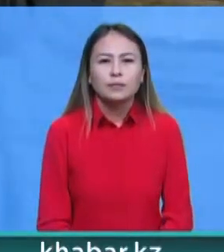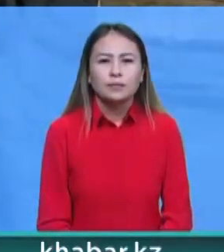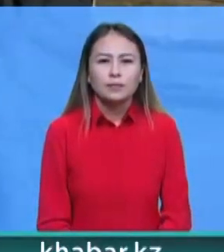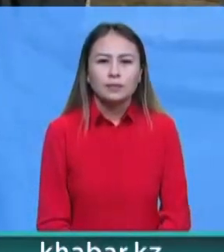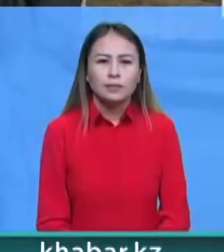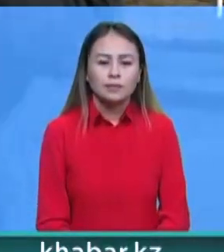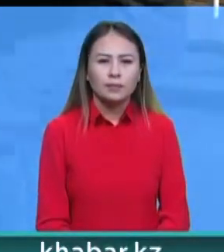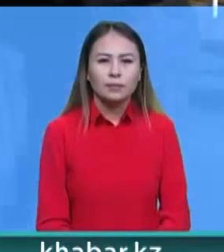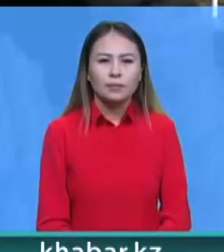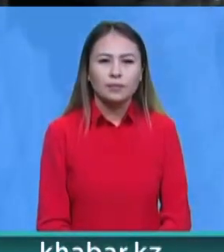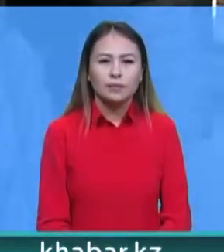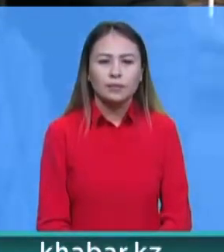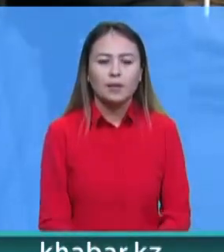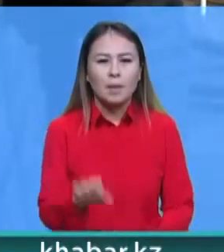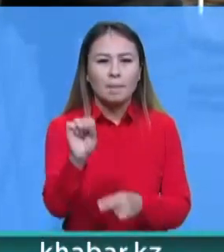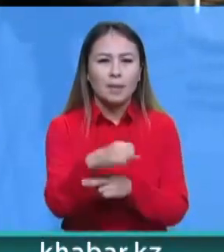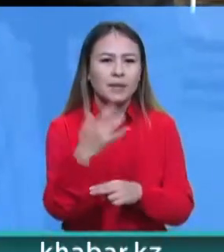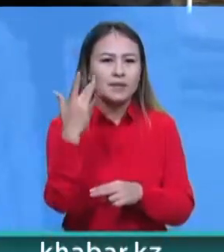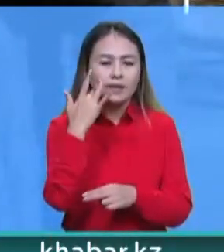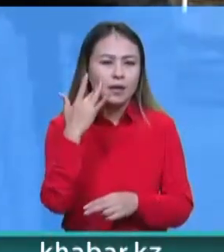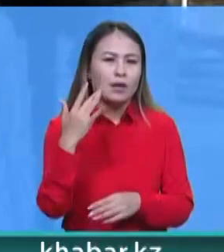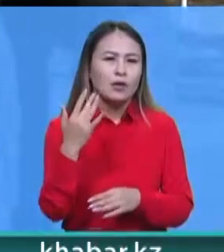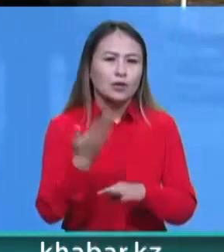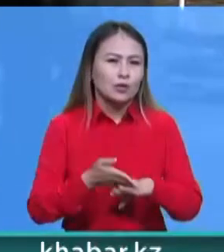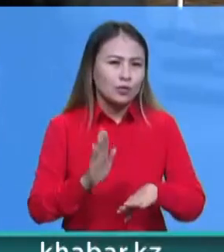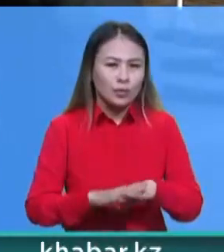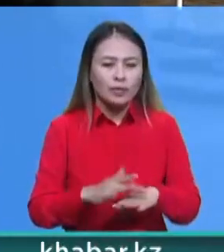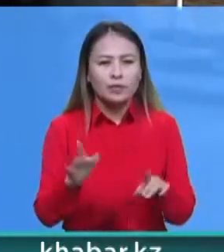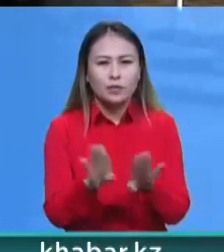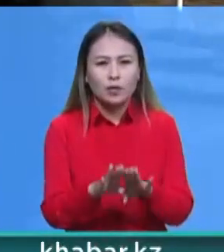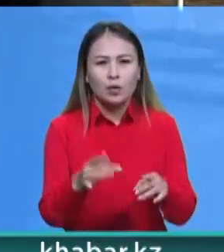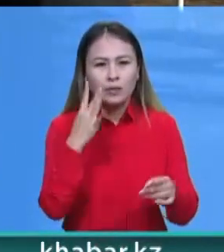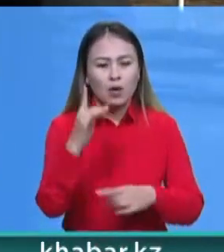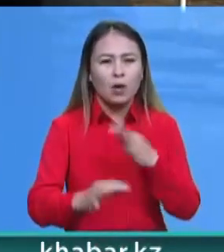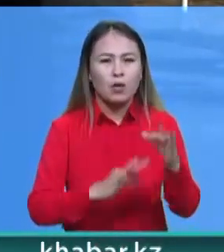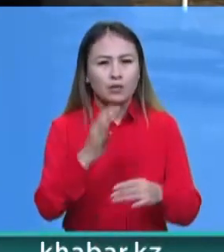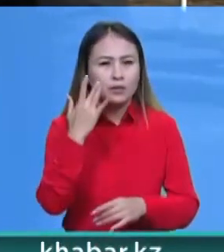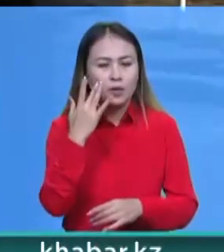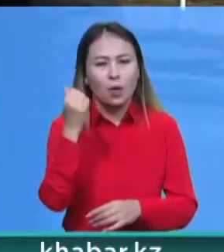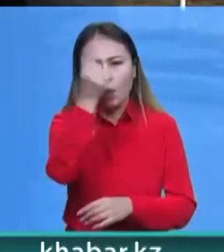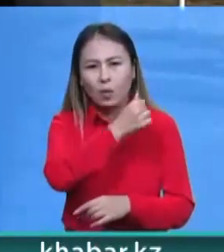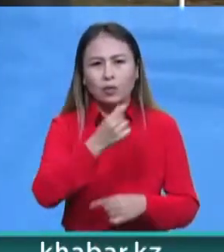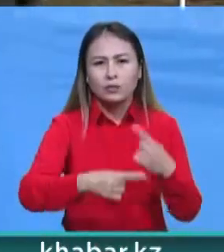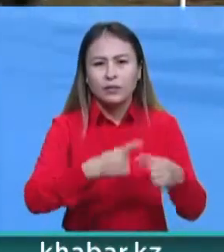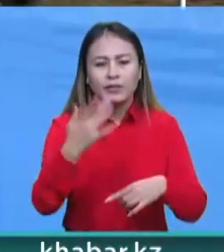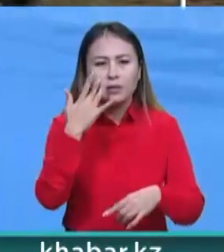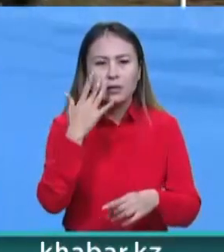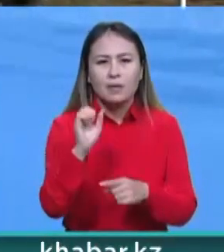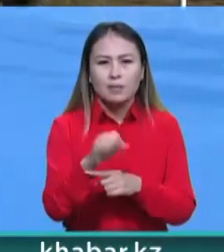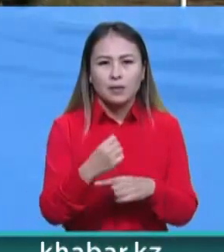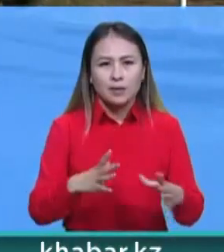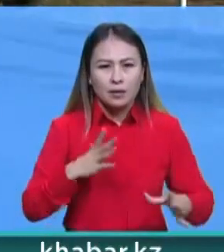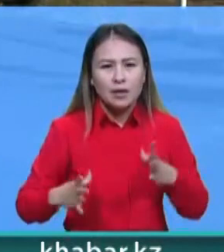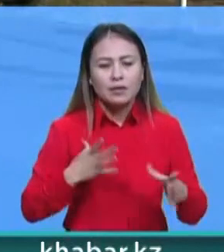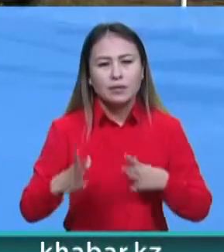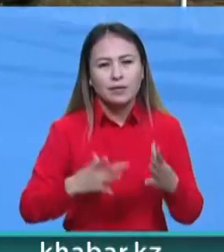никогда не дается легко. Долгие упорные тренировки, круглый год, зимой, летом. И тогда фортуна улыбается и